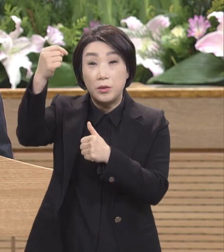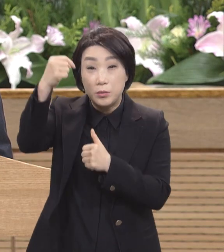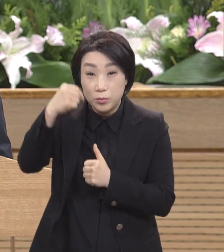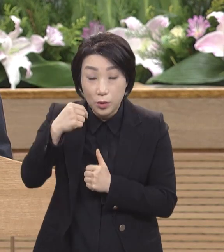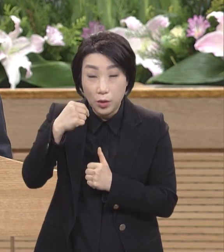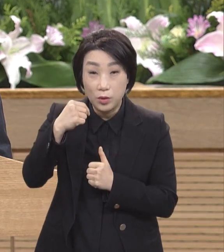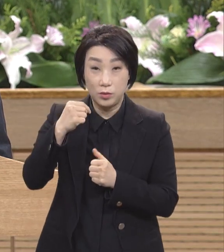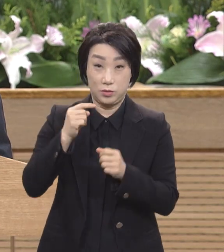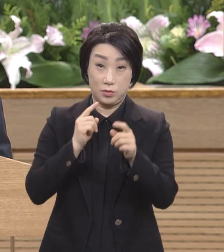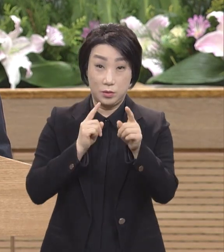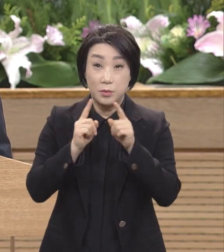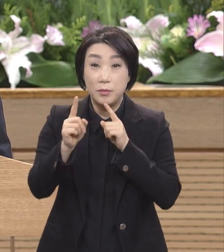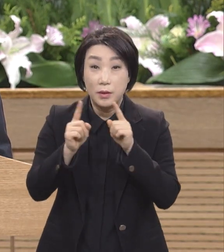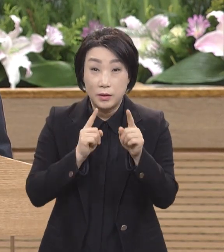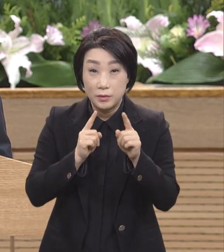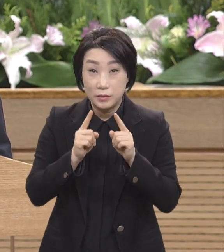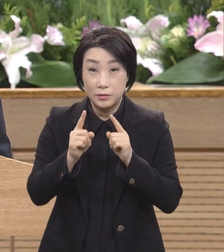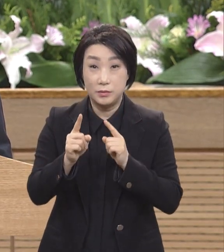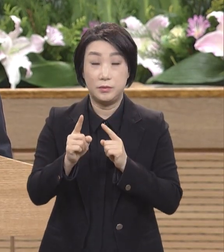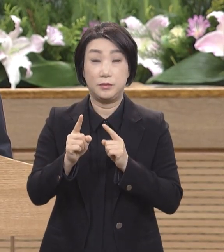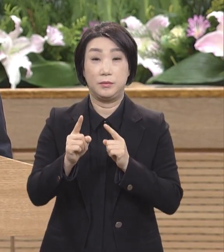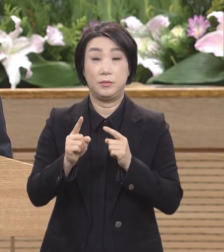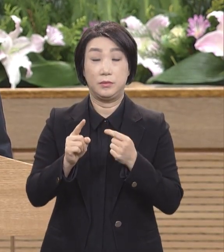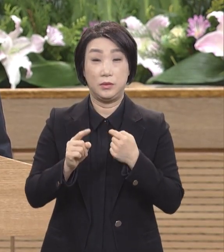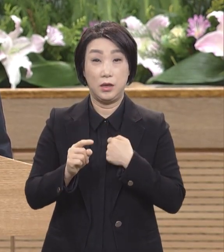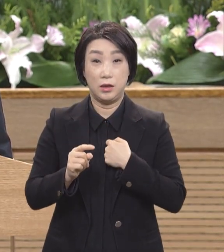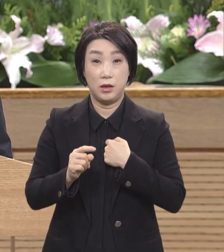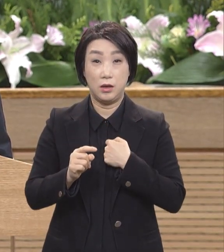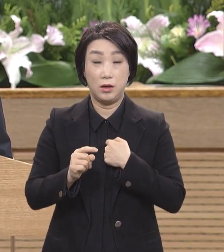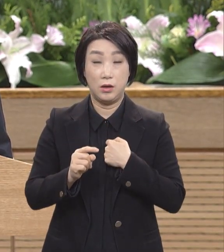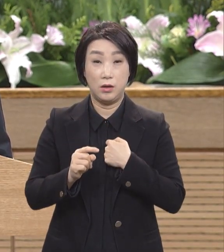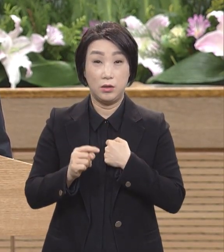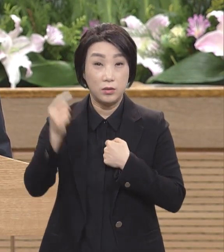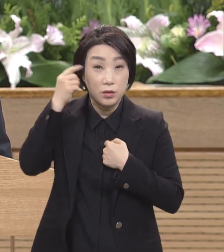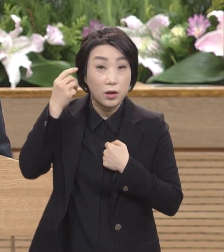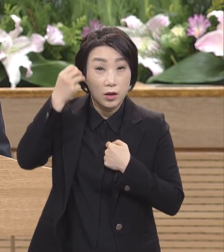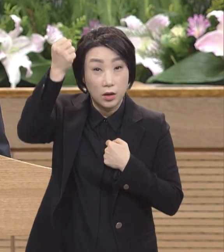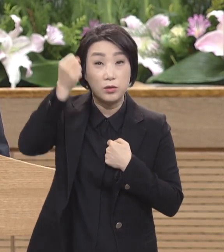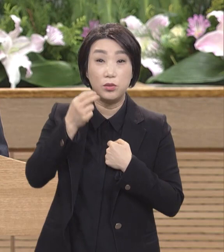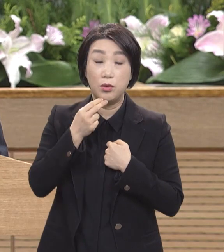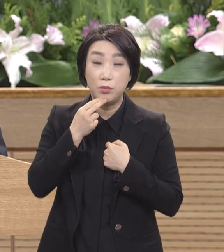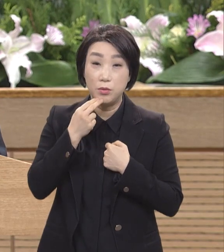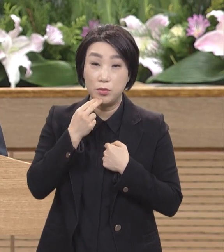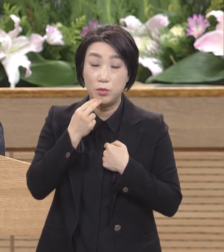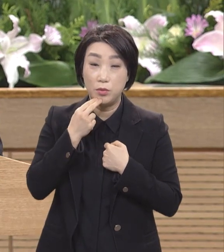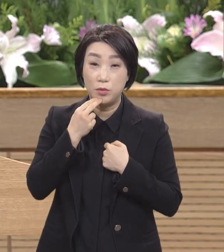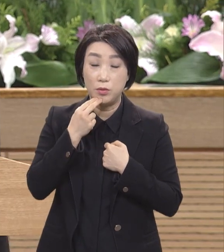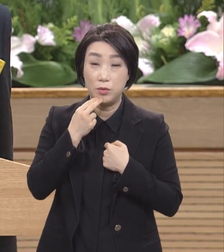명령하시는 말씀으로 들리지 않고